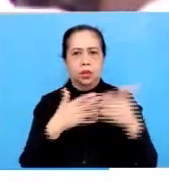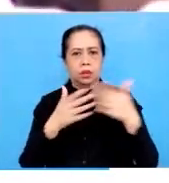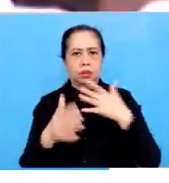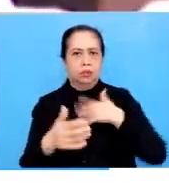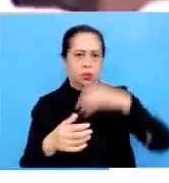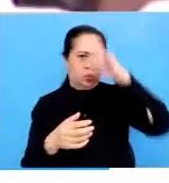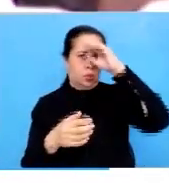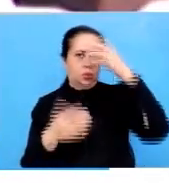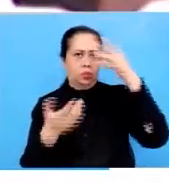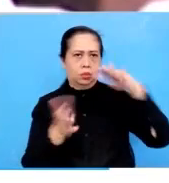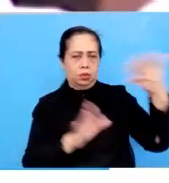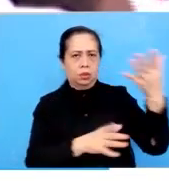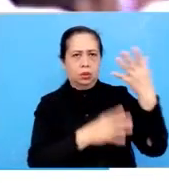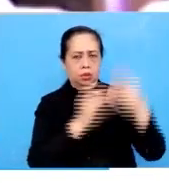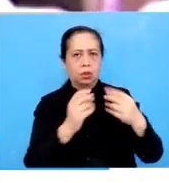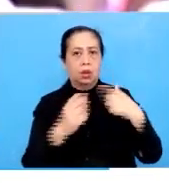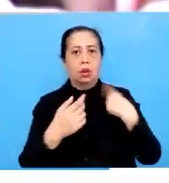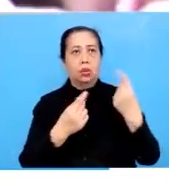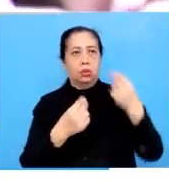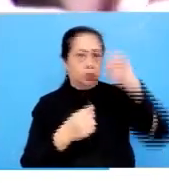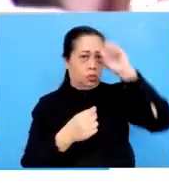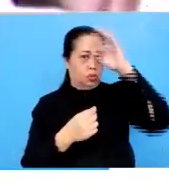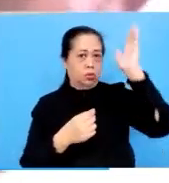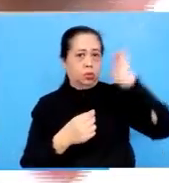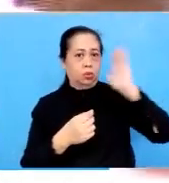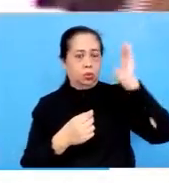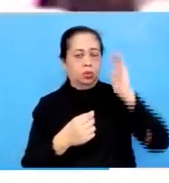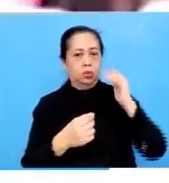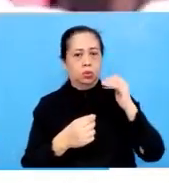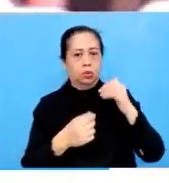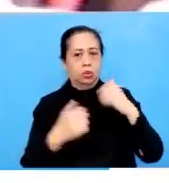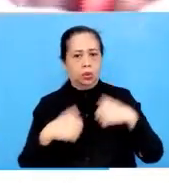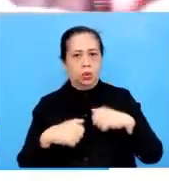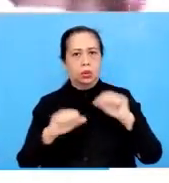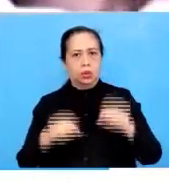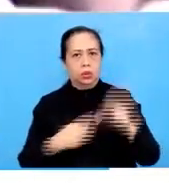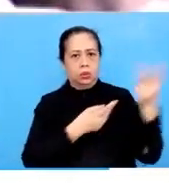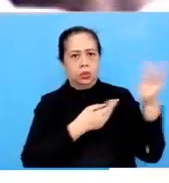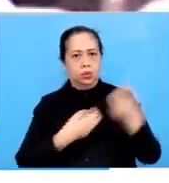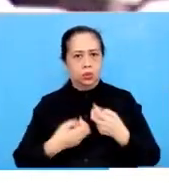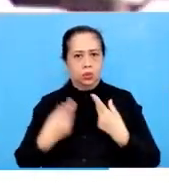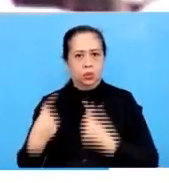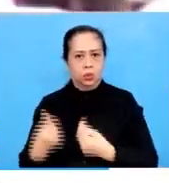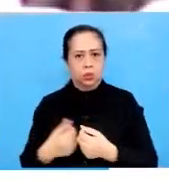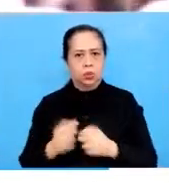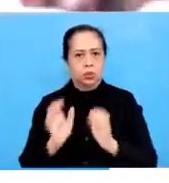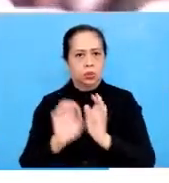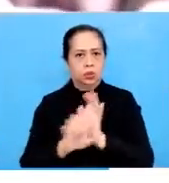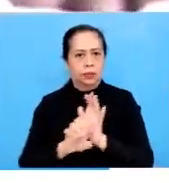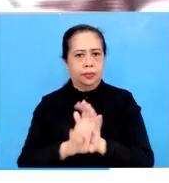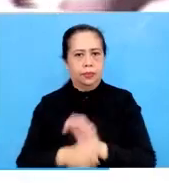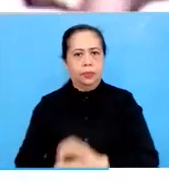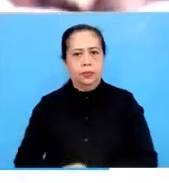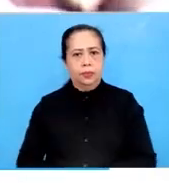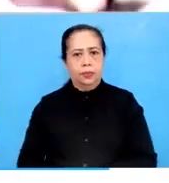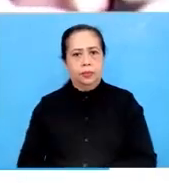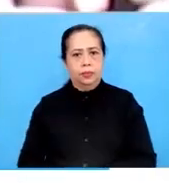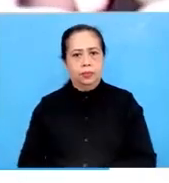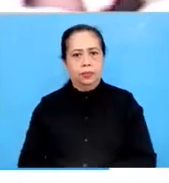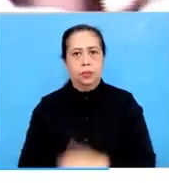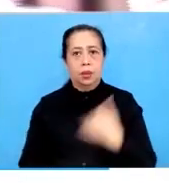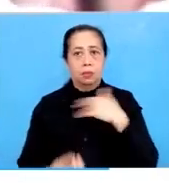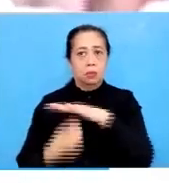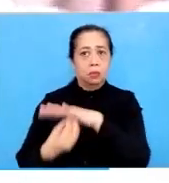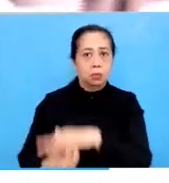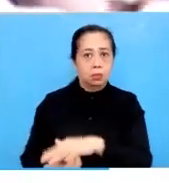lolo. Yung ginagawa ng aking lolo, gaya ko rin gawin. Kagaya ng mga may naaapi dyan